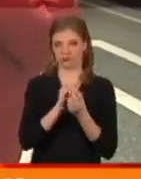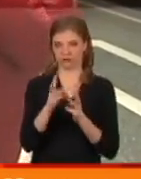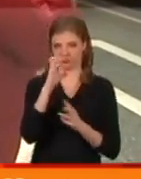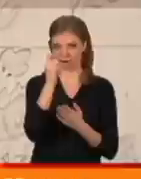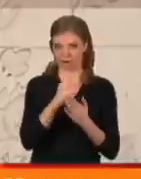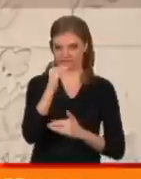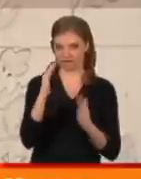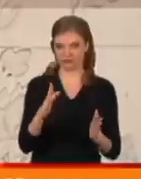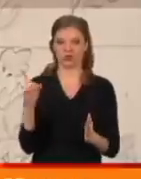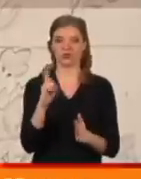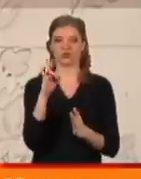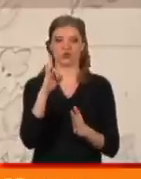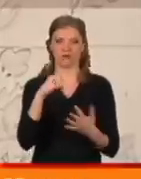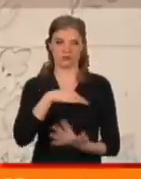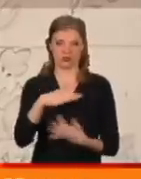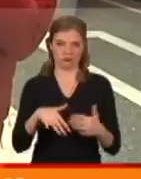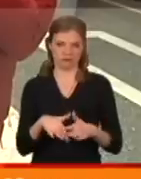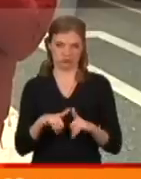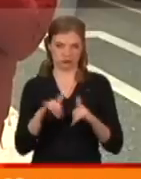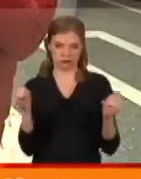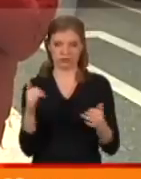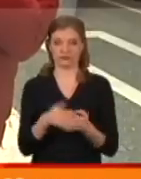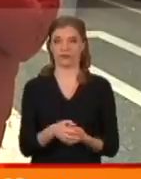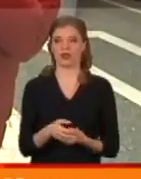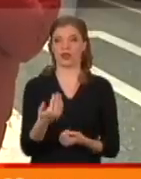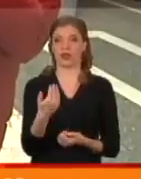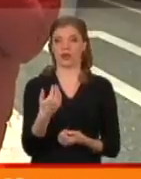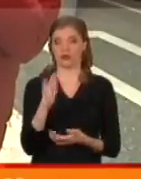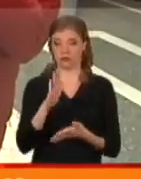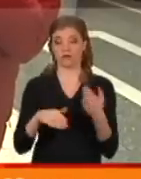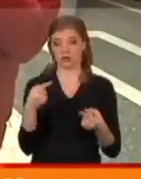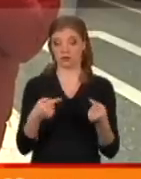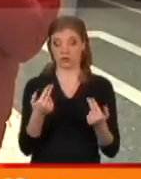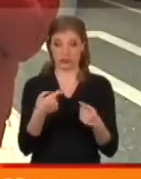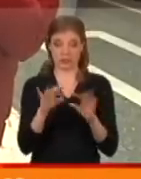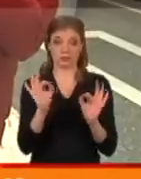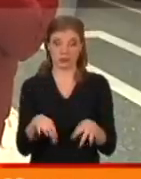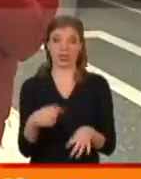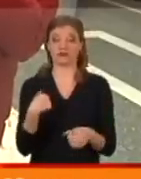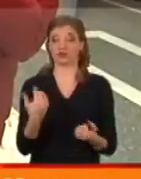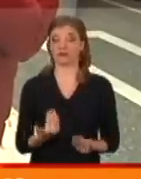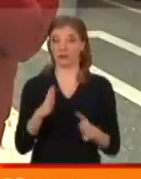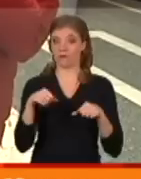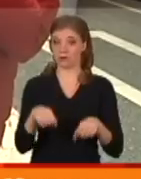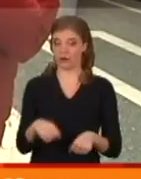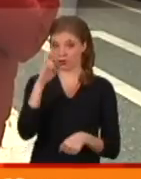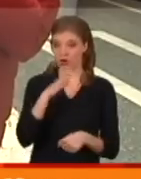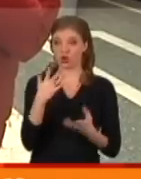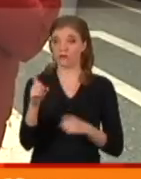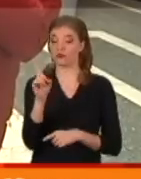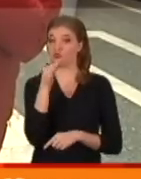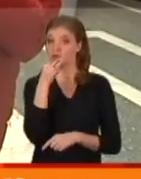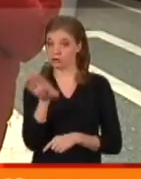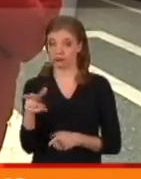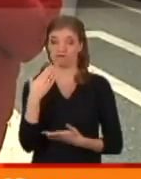ілюстрації, щоб не розбурхувати скандалу. Ви вважаєте це мистецтво? Так, безперечно, це мистецтво. Ми живемо в правовій державі. Якщо вам щось не подобається,